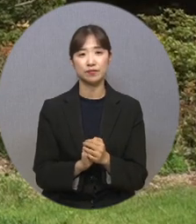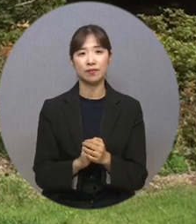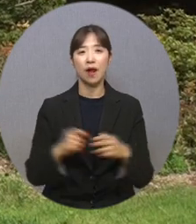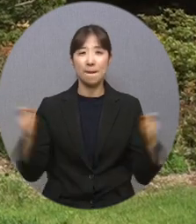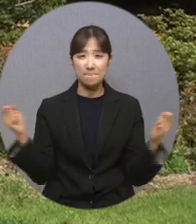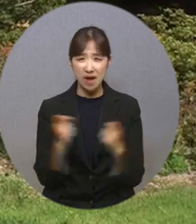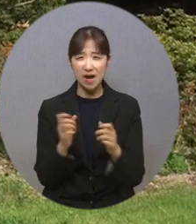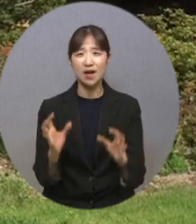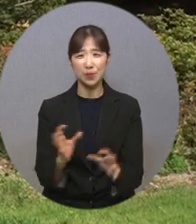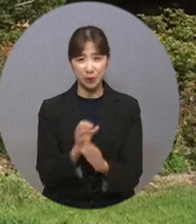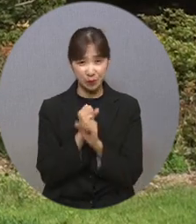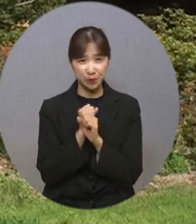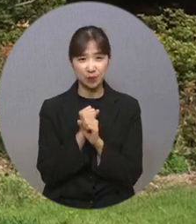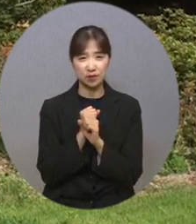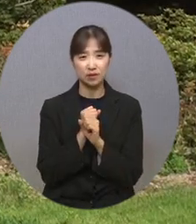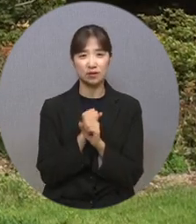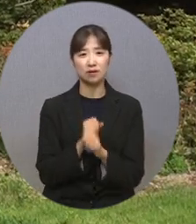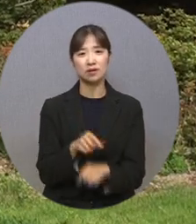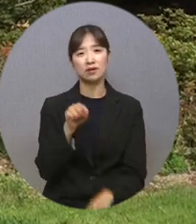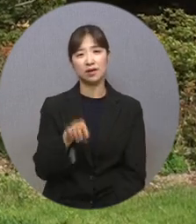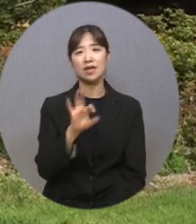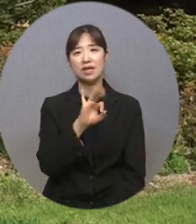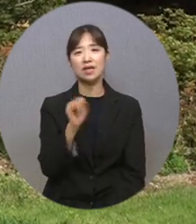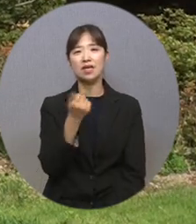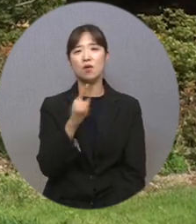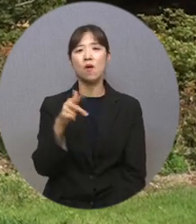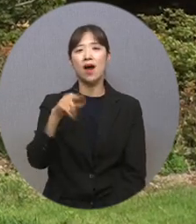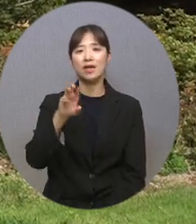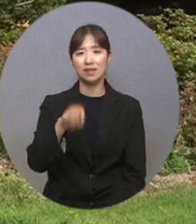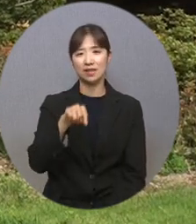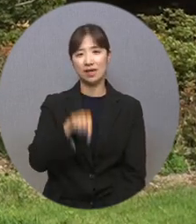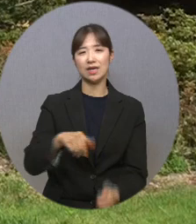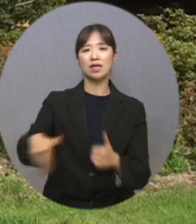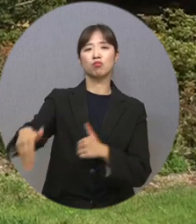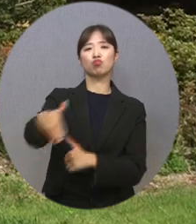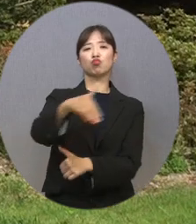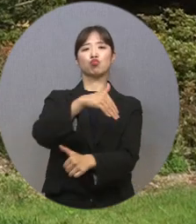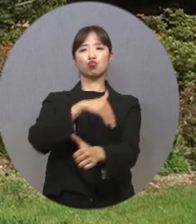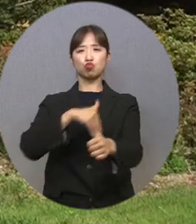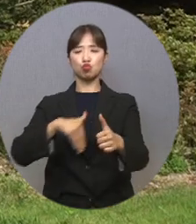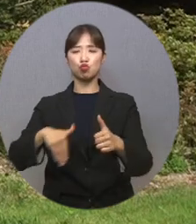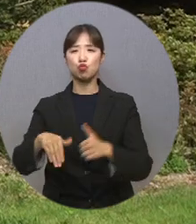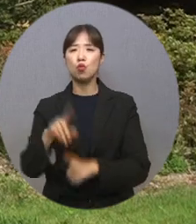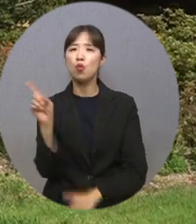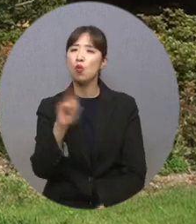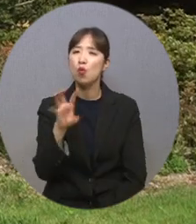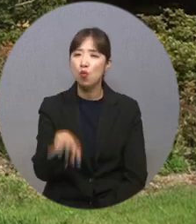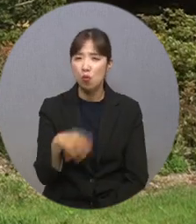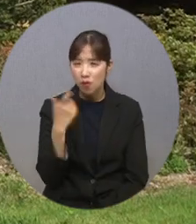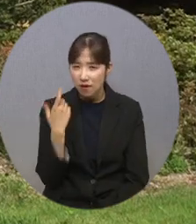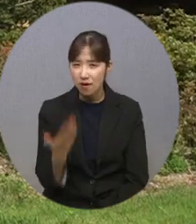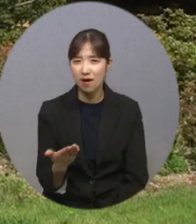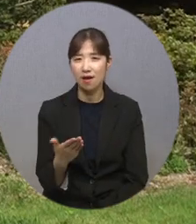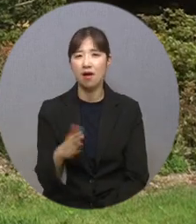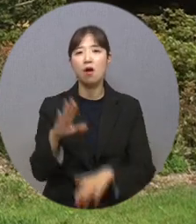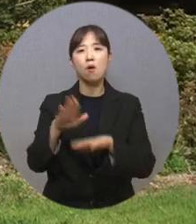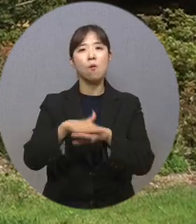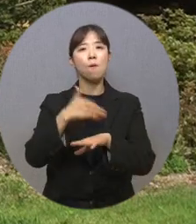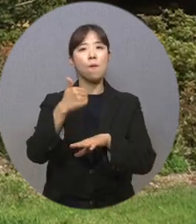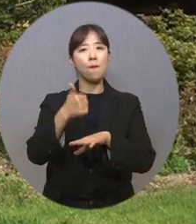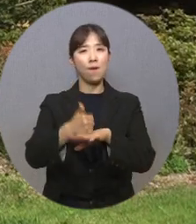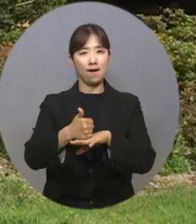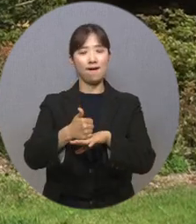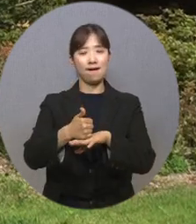줄여서 말씀드리면은 과연 이화장 이 부근이 어떤 데인가? 왕기가